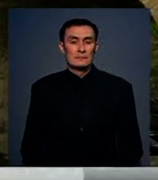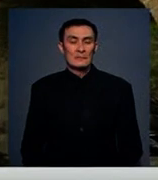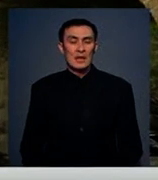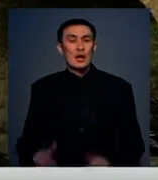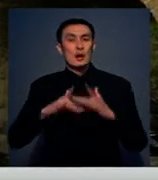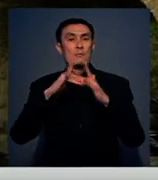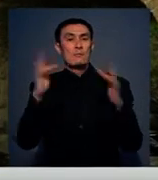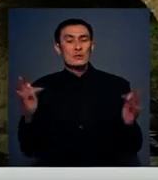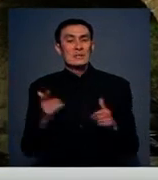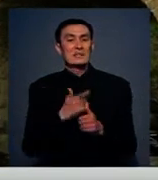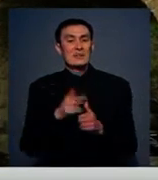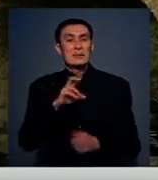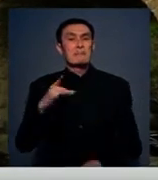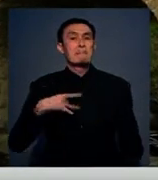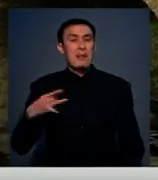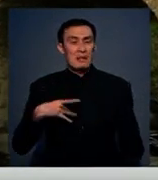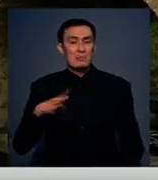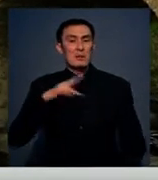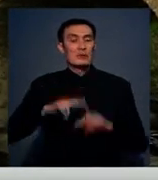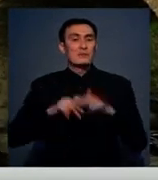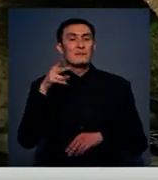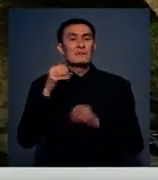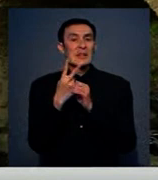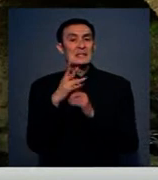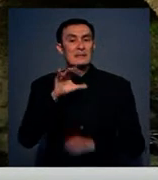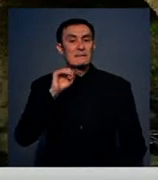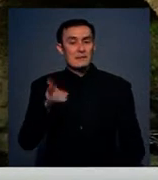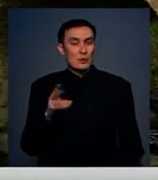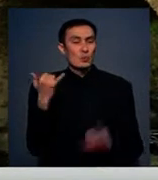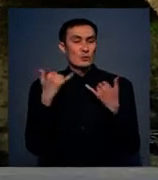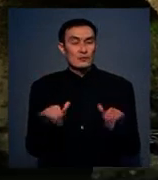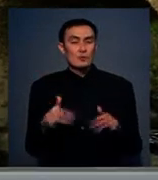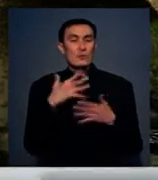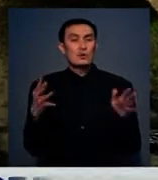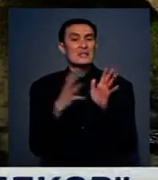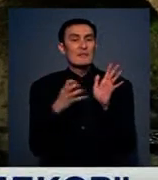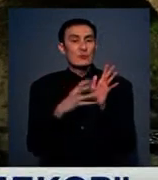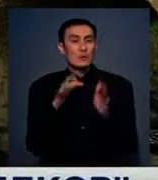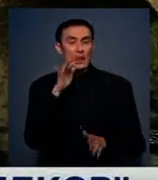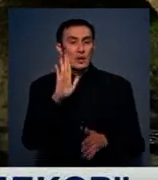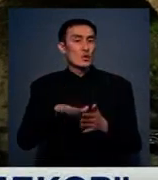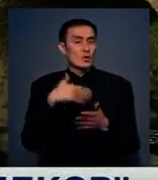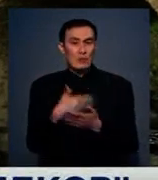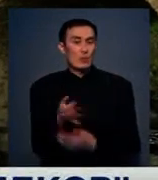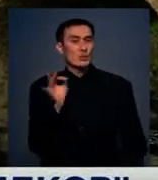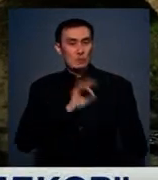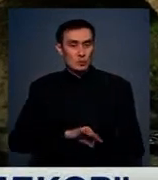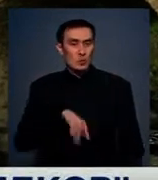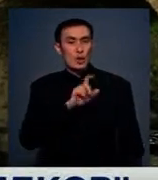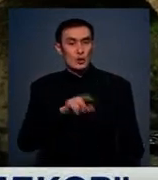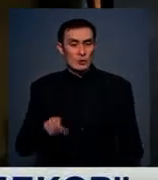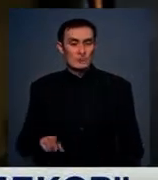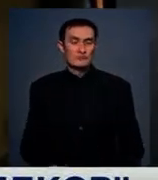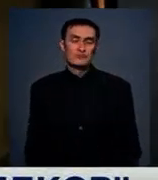Мост позади меня называется Белым. Он был построен в 12 веке. Удивительно, но ему уже 900 лет. До сих пор его используют местные